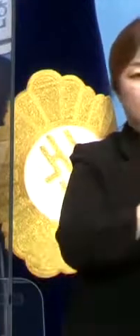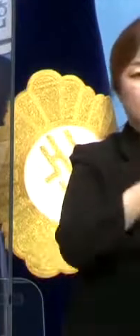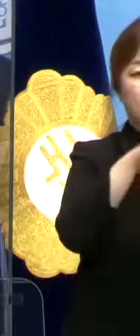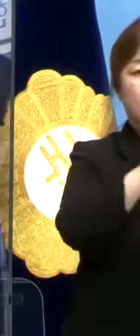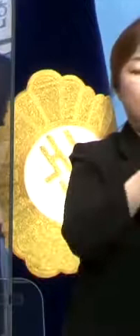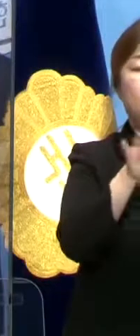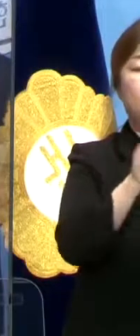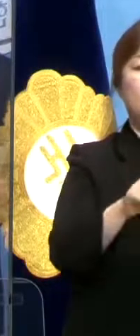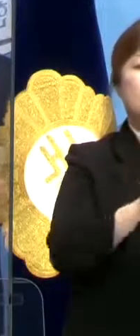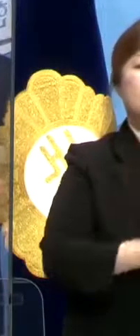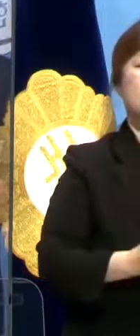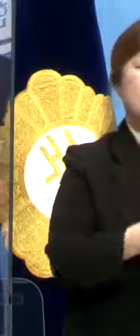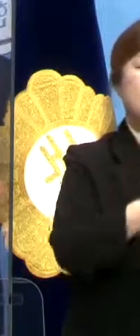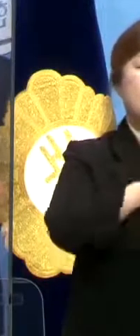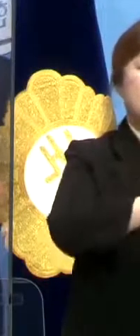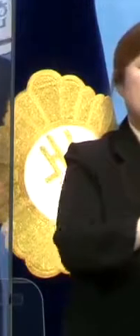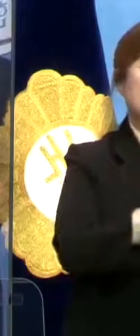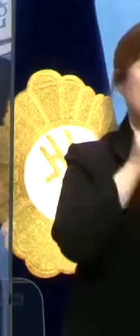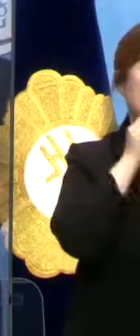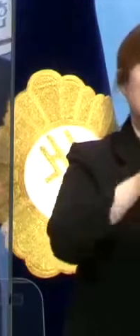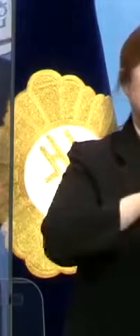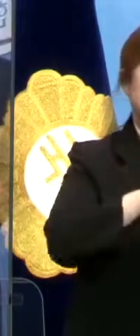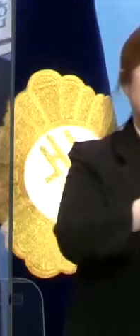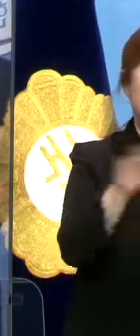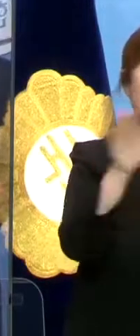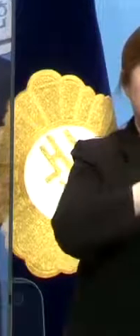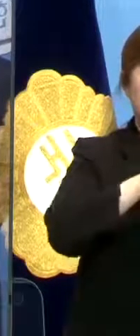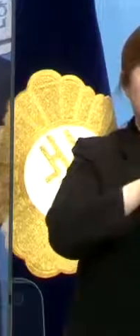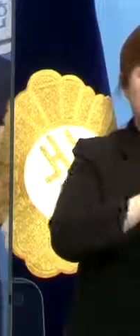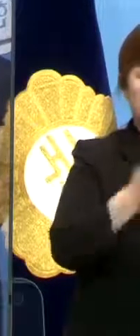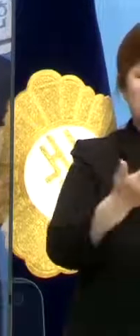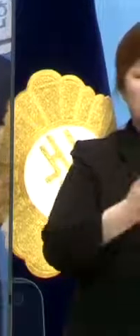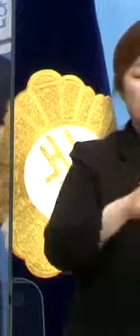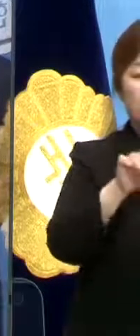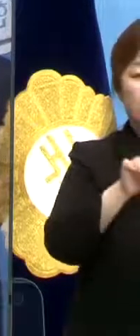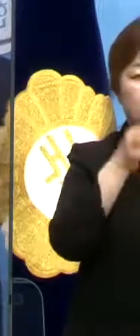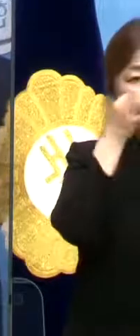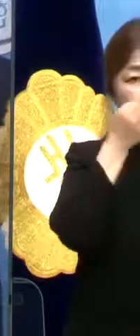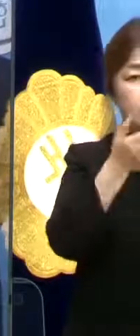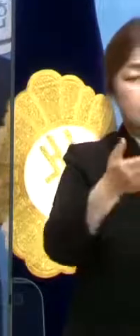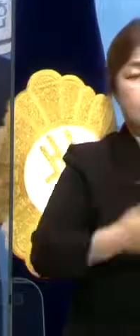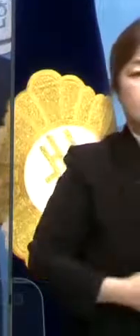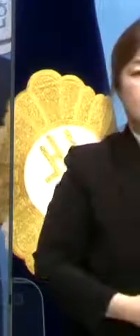물류센타 의 살인적인 노동 강도 심양 도심 가 노동의 실태를 보여준다